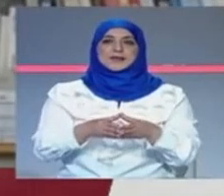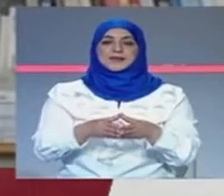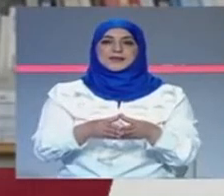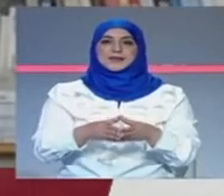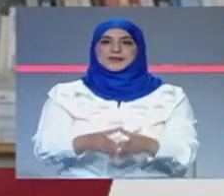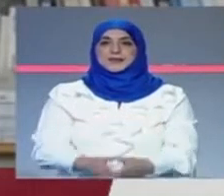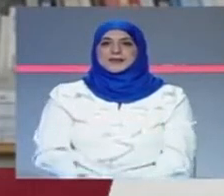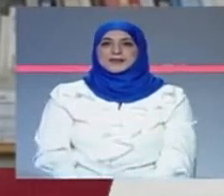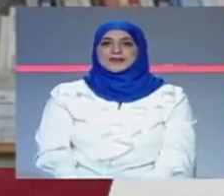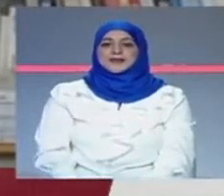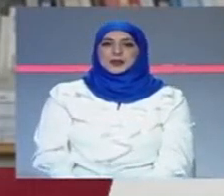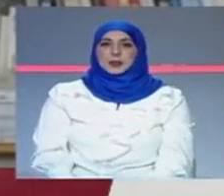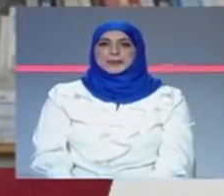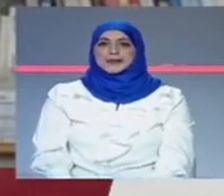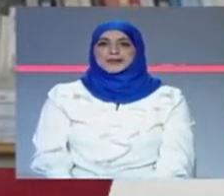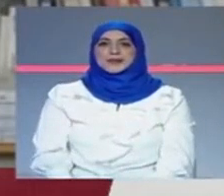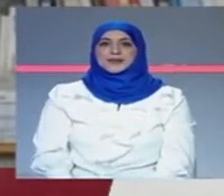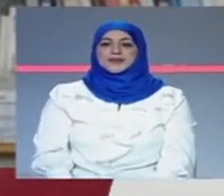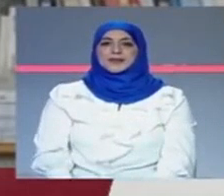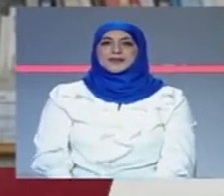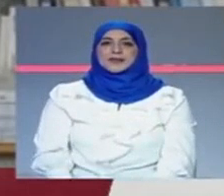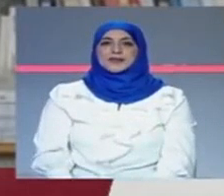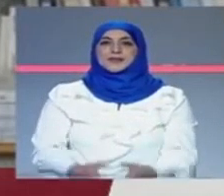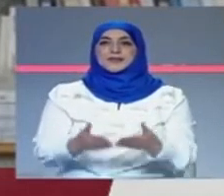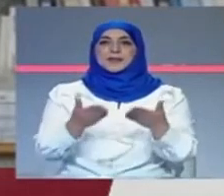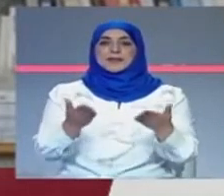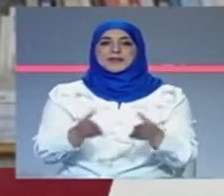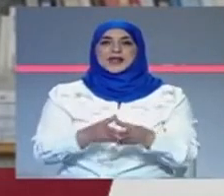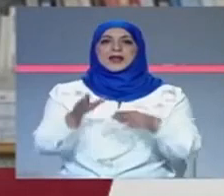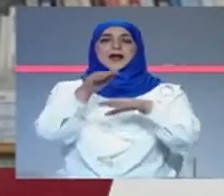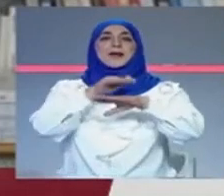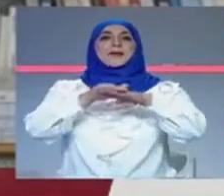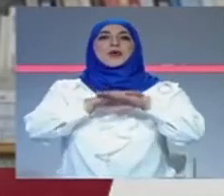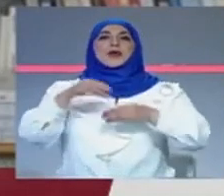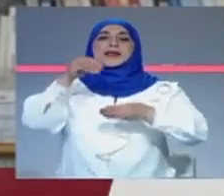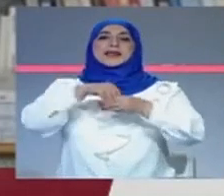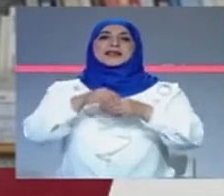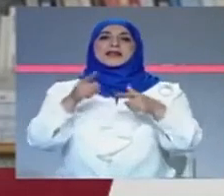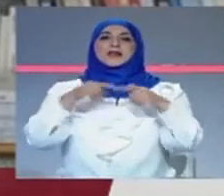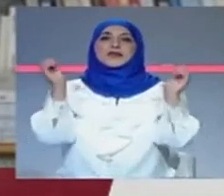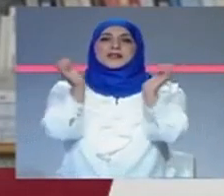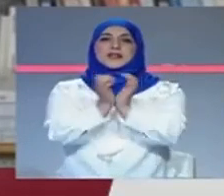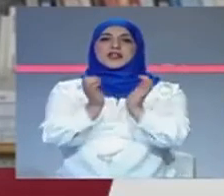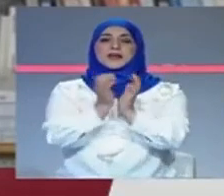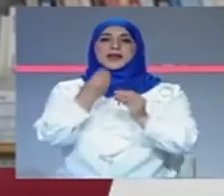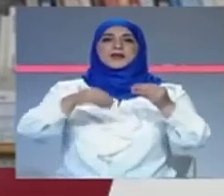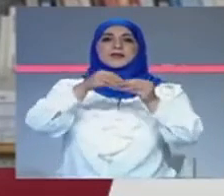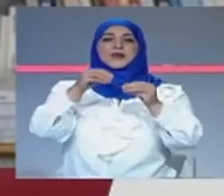شعارات الثوره التونسيه وهي مثلا اقتصاديه والمساله الاجتماعيه وتضخمت